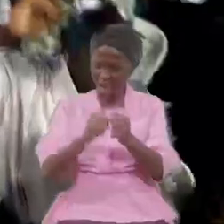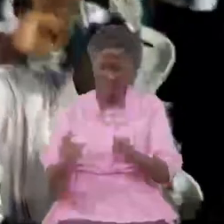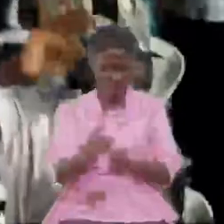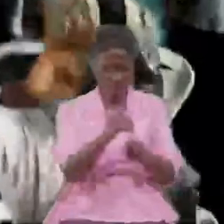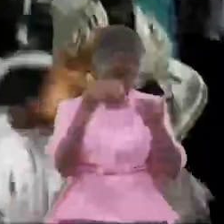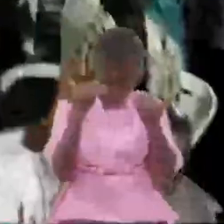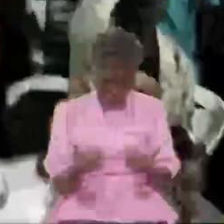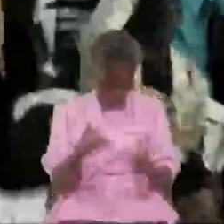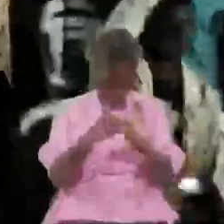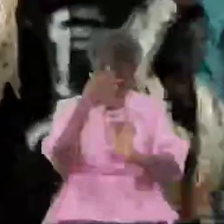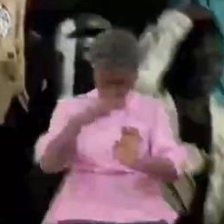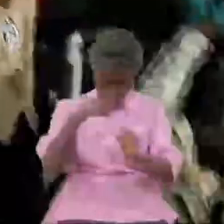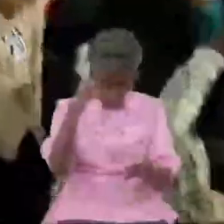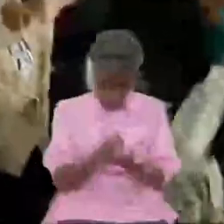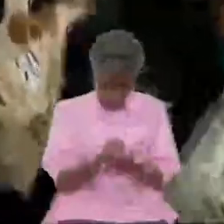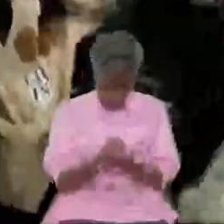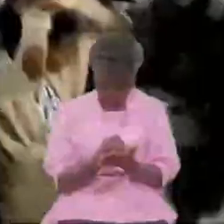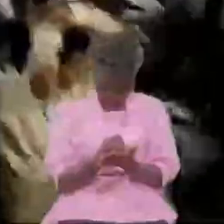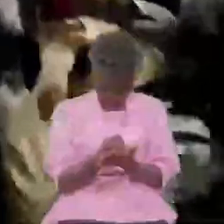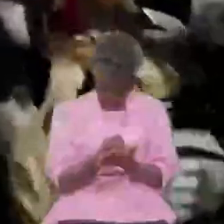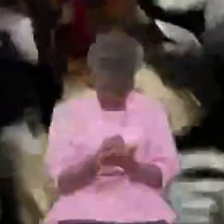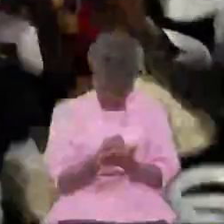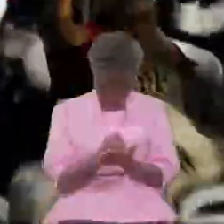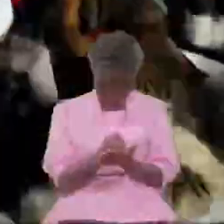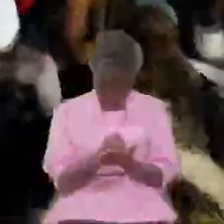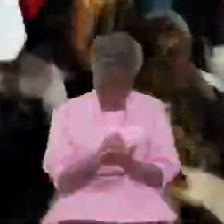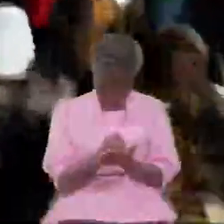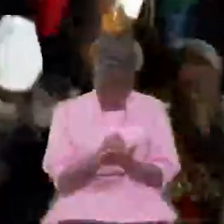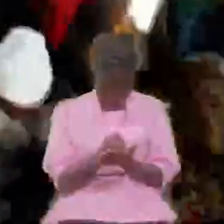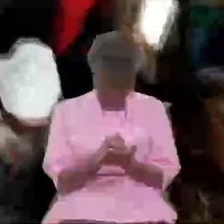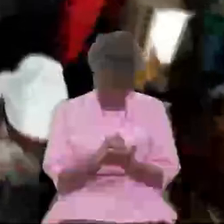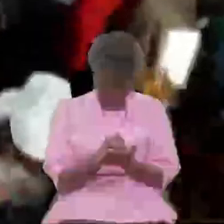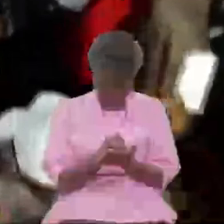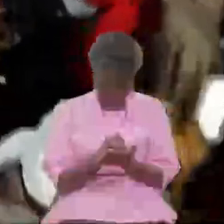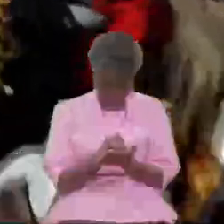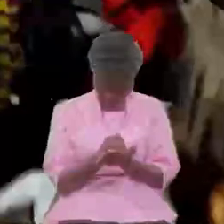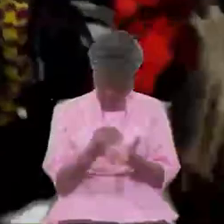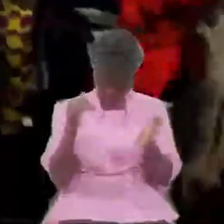Fais descendre ta puissance de guérison sur tout le monde au nom de Jésus.